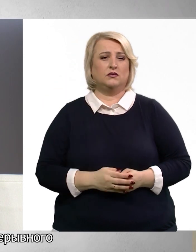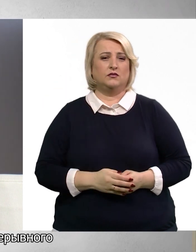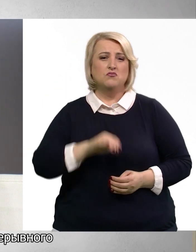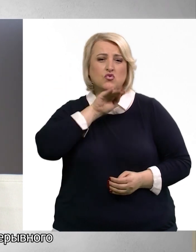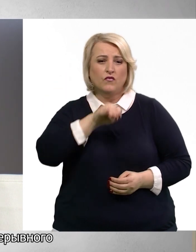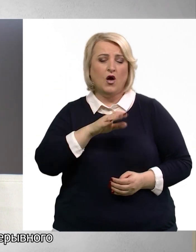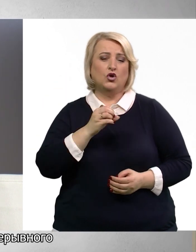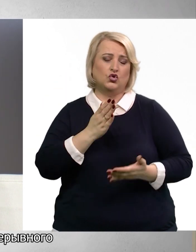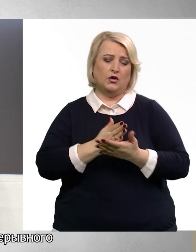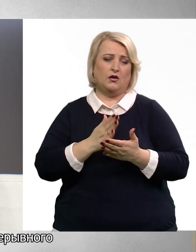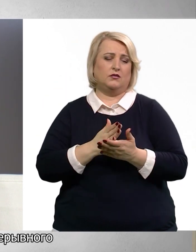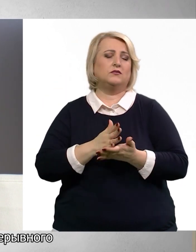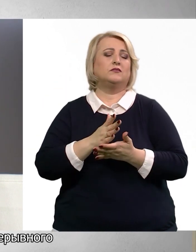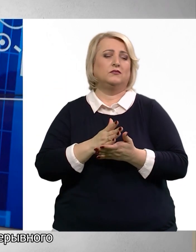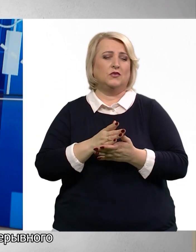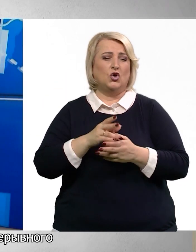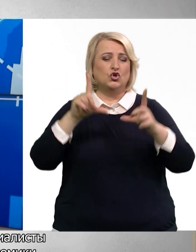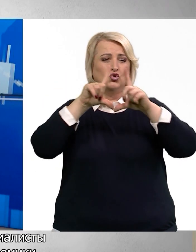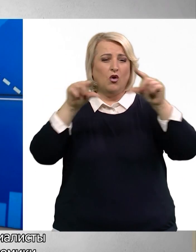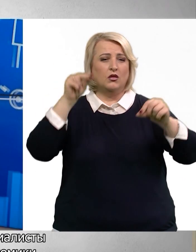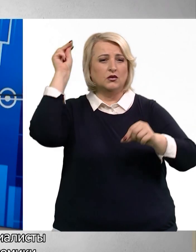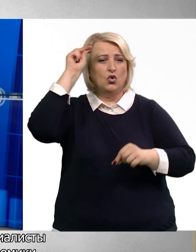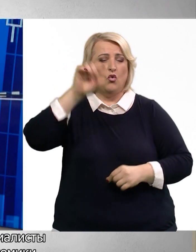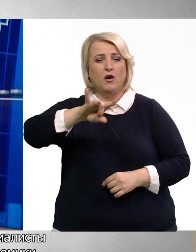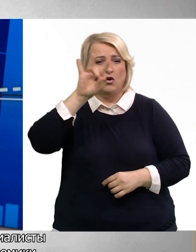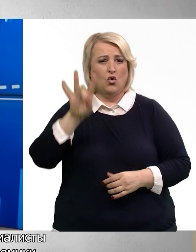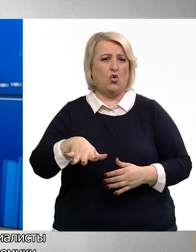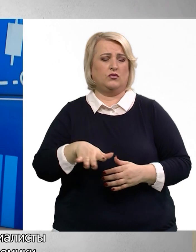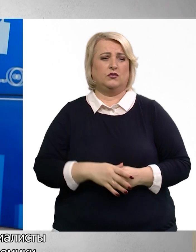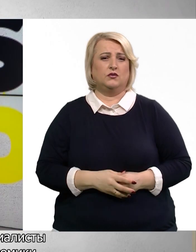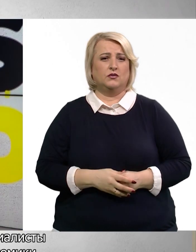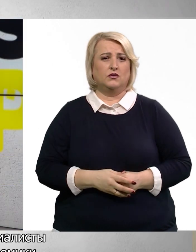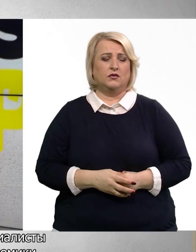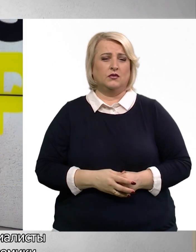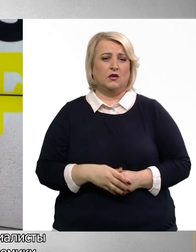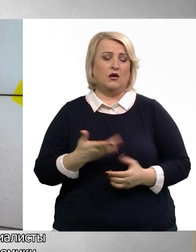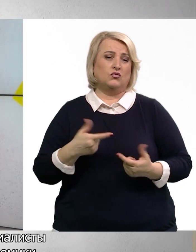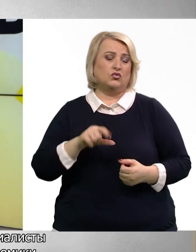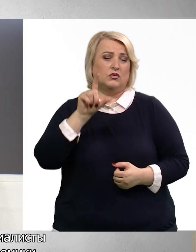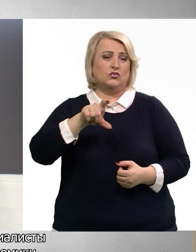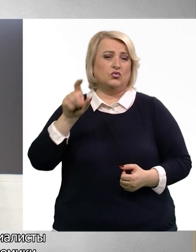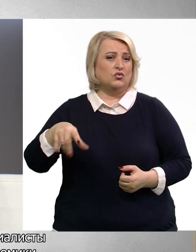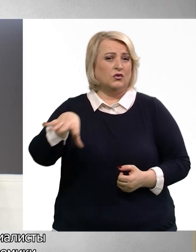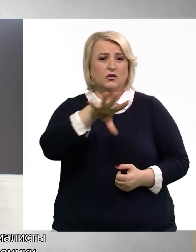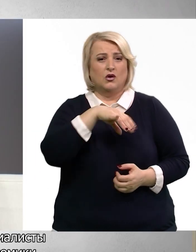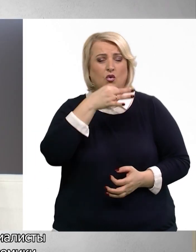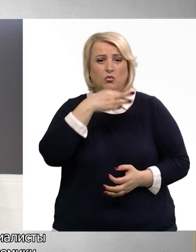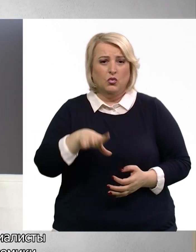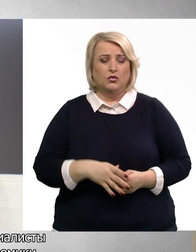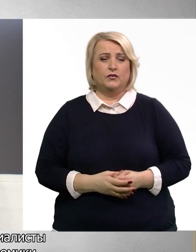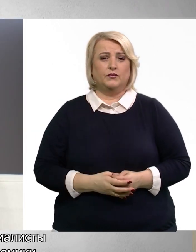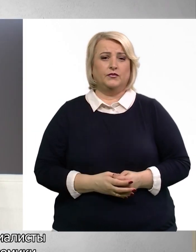o mare școală de formare continuă, unde toți reprezentanții și